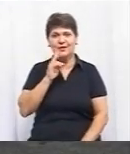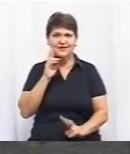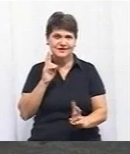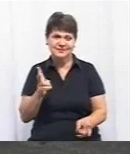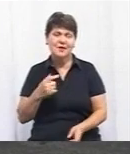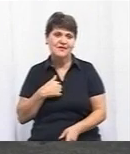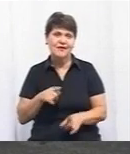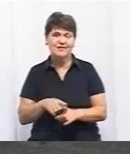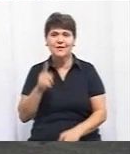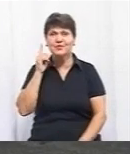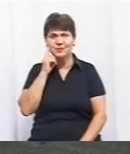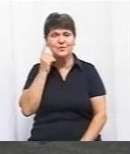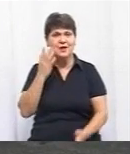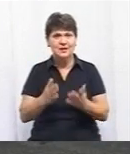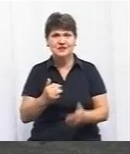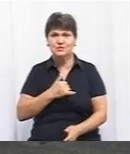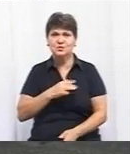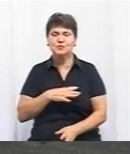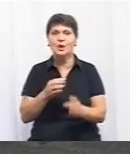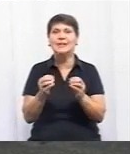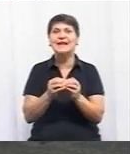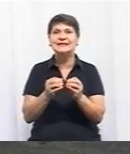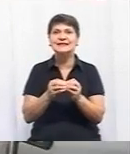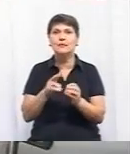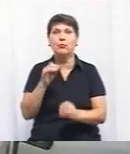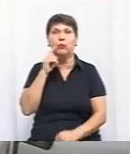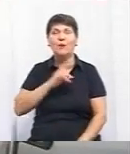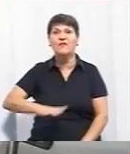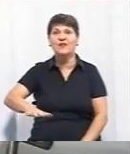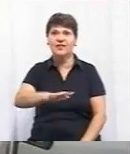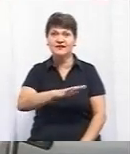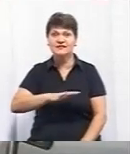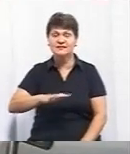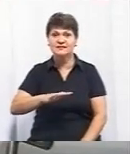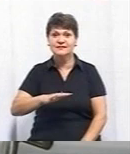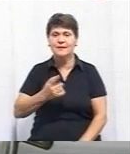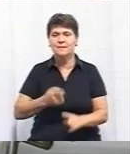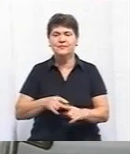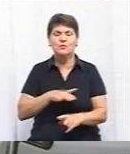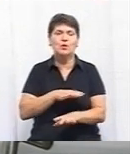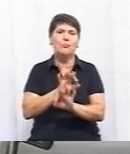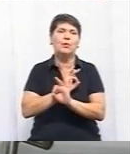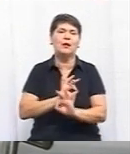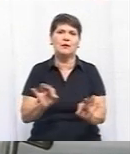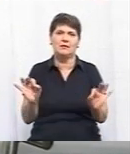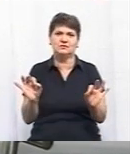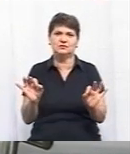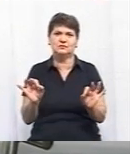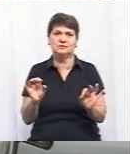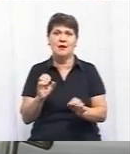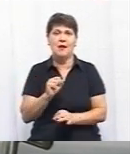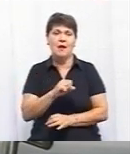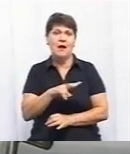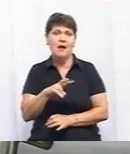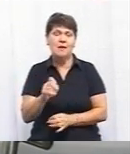так думаю, якби у нас було таких 10 по Вінниці, от, це було б прекрасно. Але вінничани